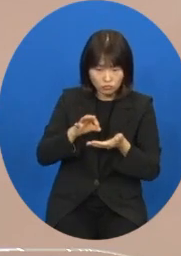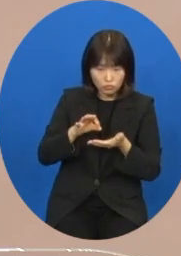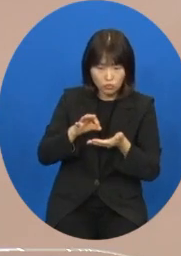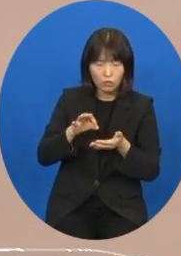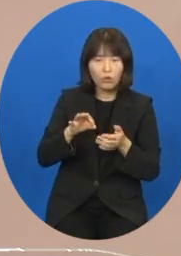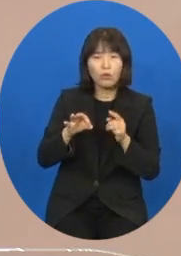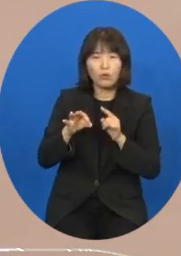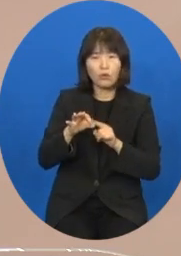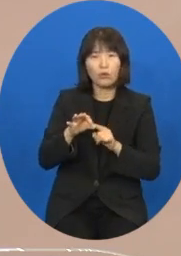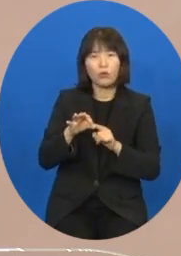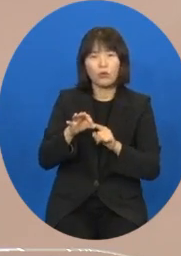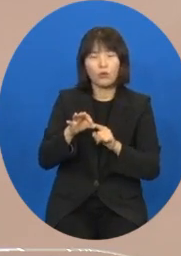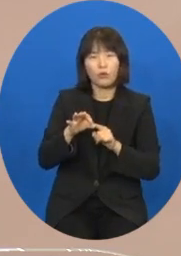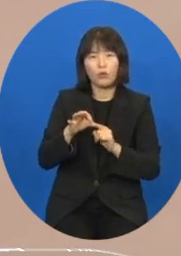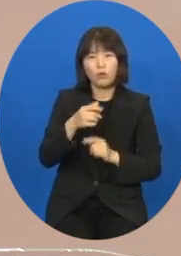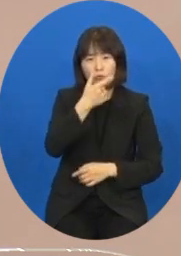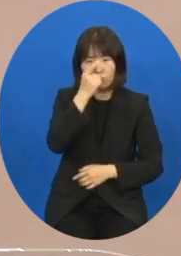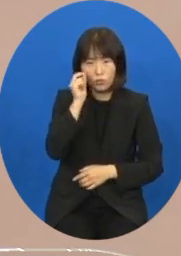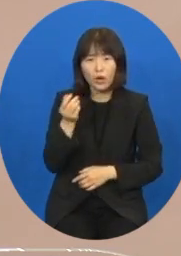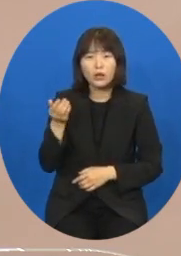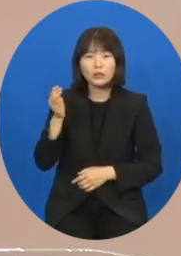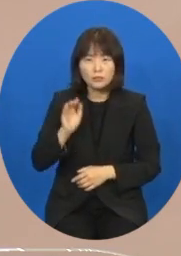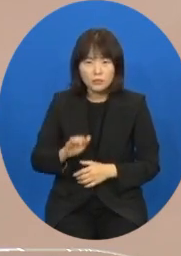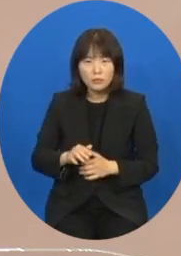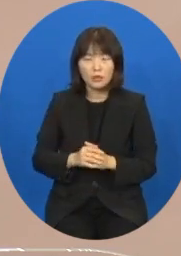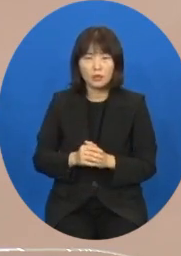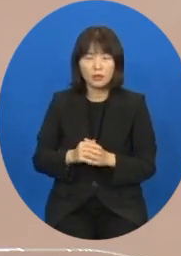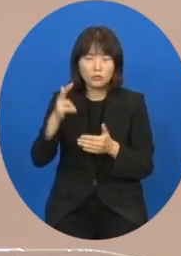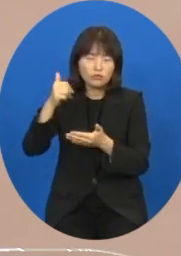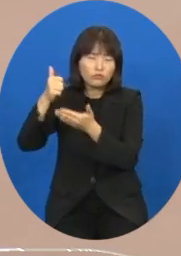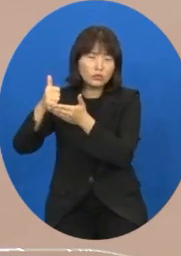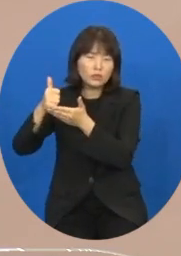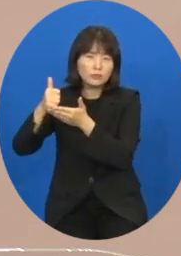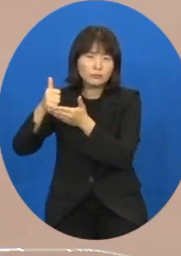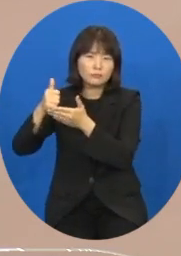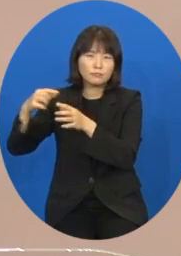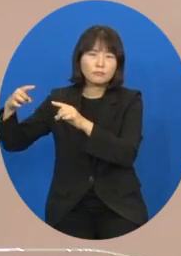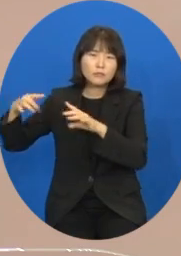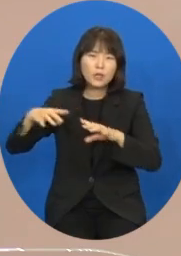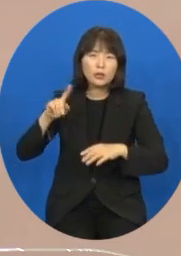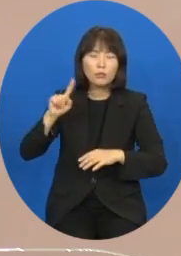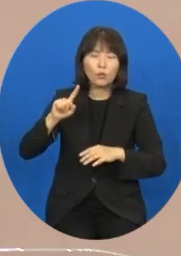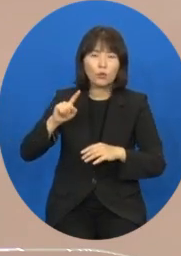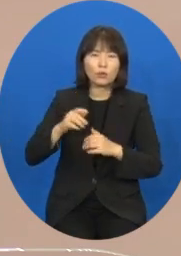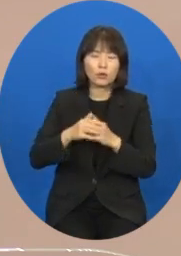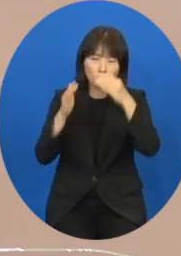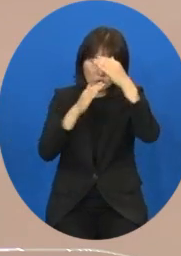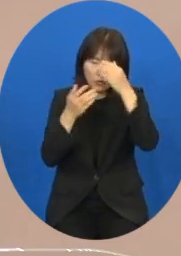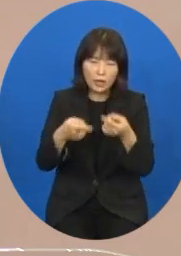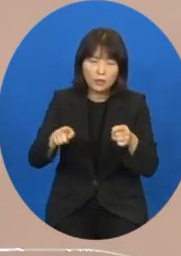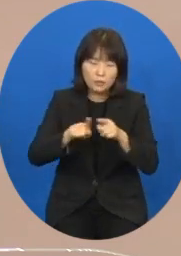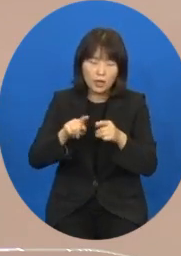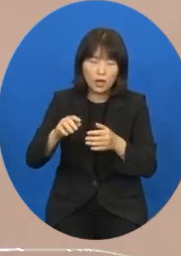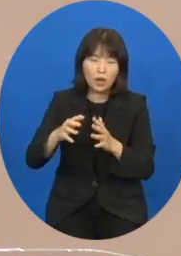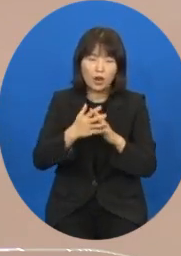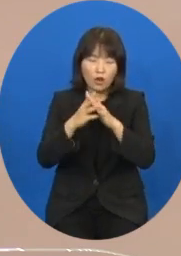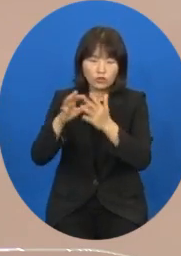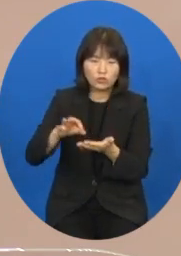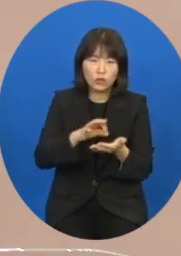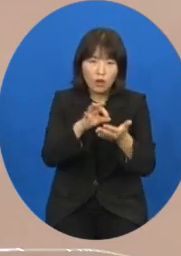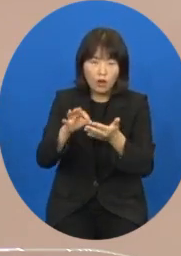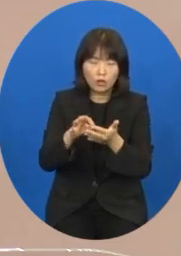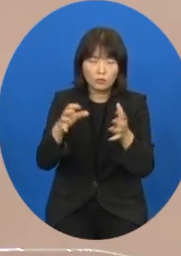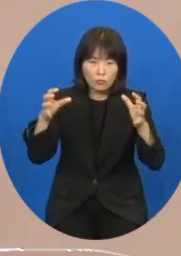액수지만 꼭 주님의 음성을 듣는 것 같아요. 건축헌금을 하라 그렇게 말씀하시는 것 같았습니다. 그래서